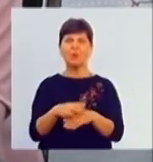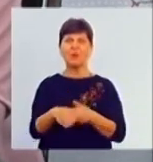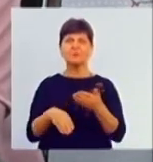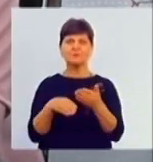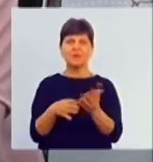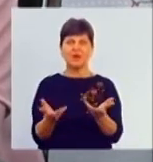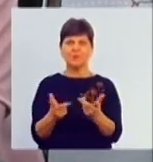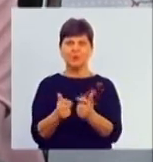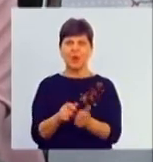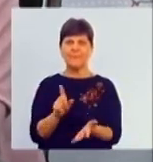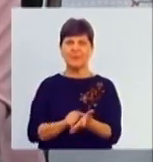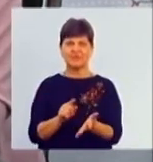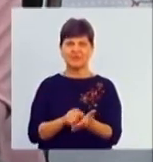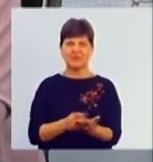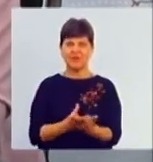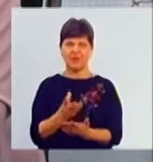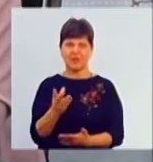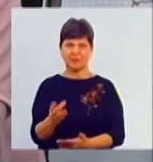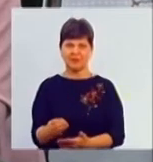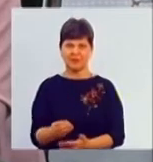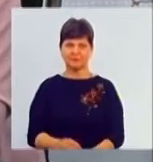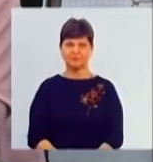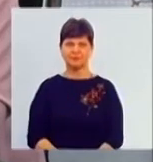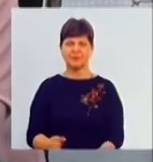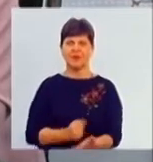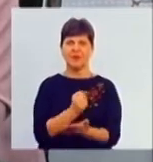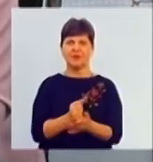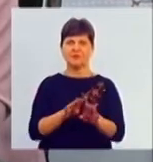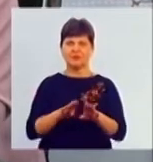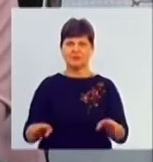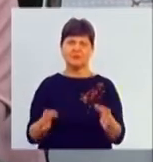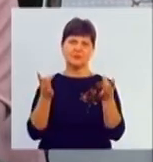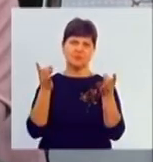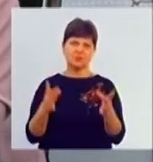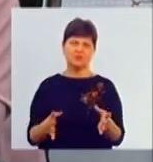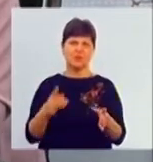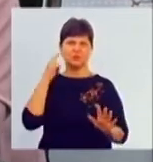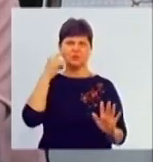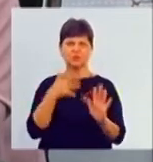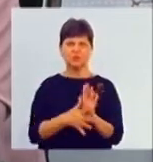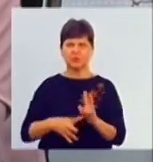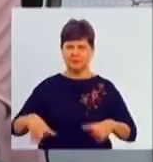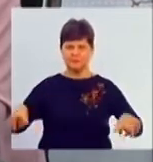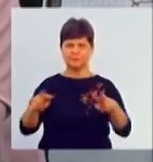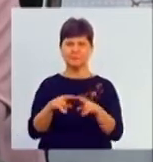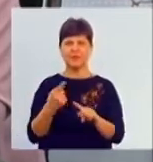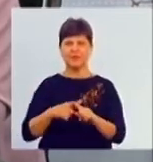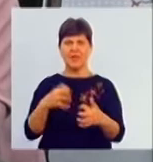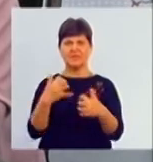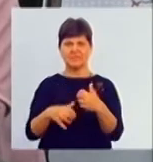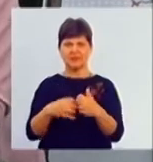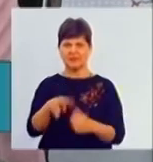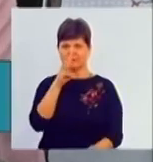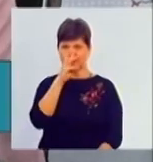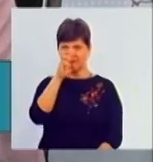обраховуємо пенсійну виплату. Вона стандартна, проста, зрозуміла і для всіх одна. Це середня заробітна плата по